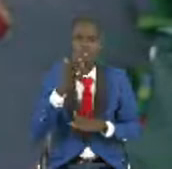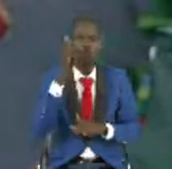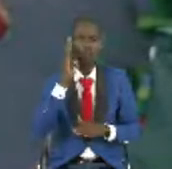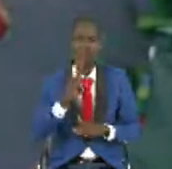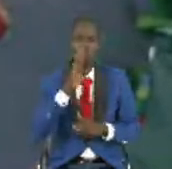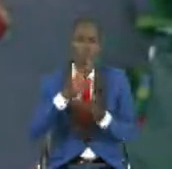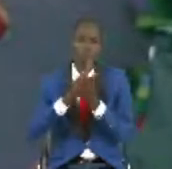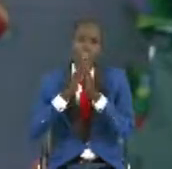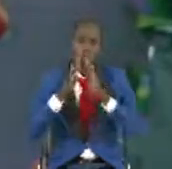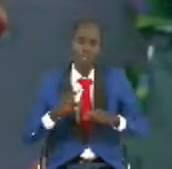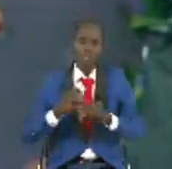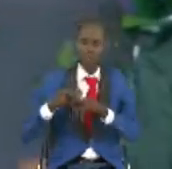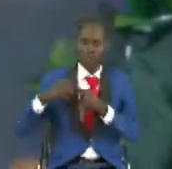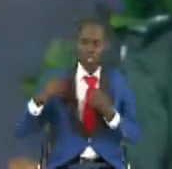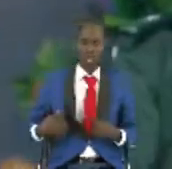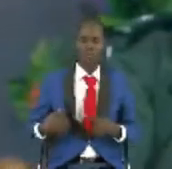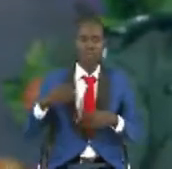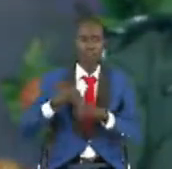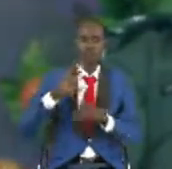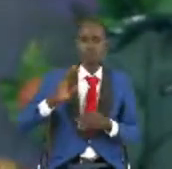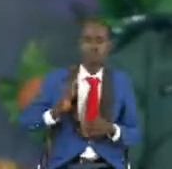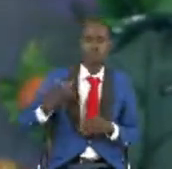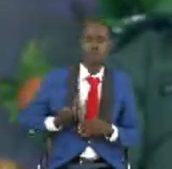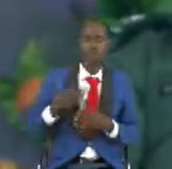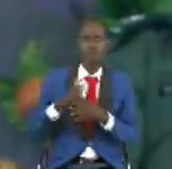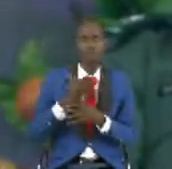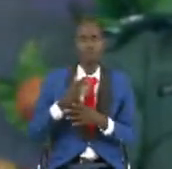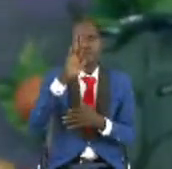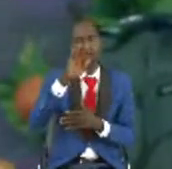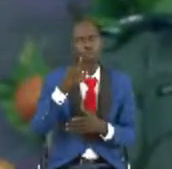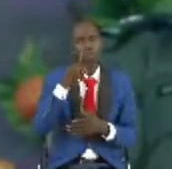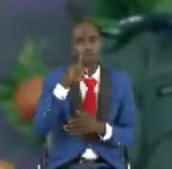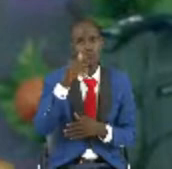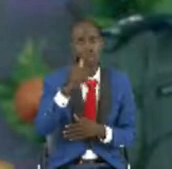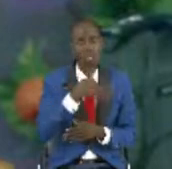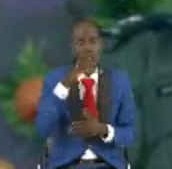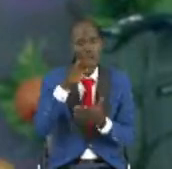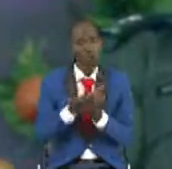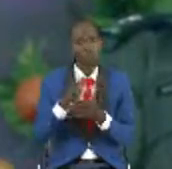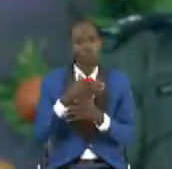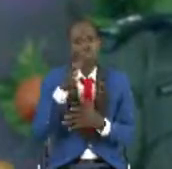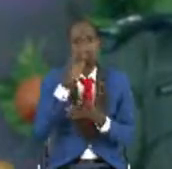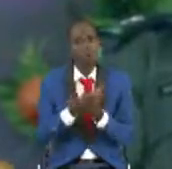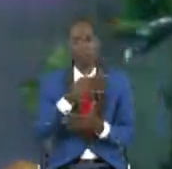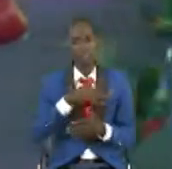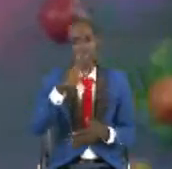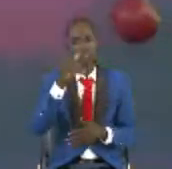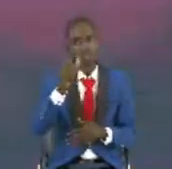paix dans ton âme. Il y aura la paix entre toi et ton épouse. Entre ton épouse et toi-même.